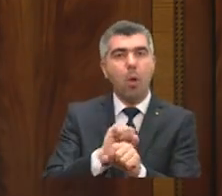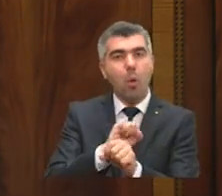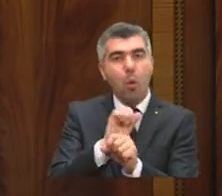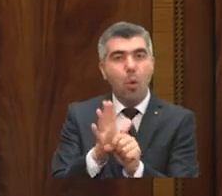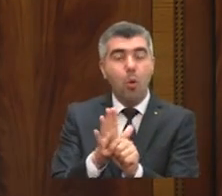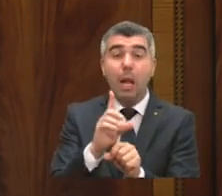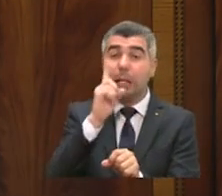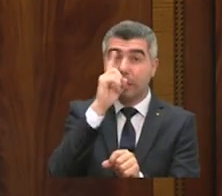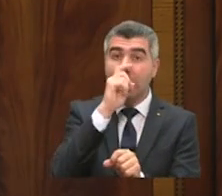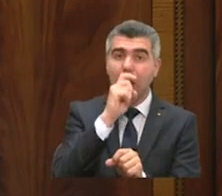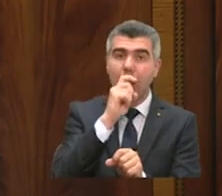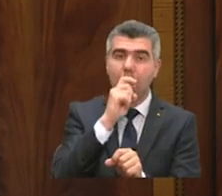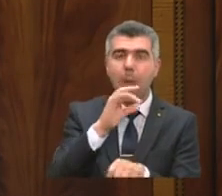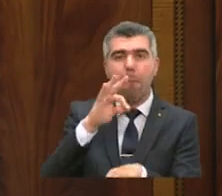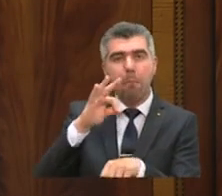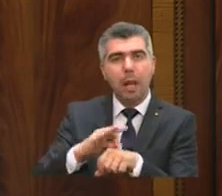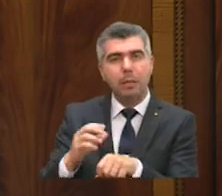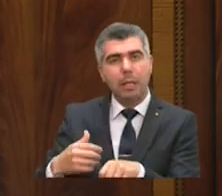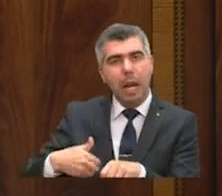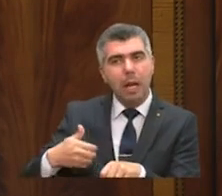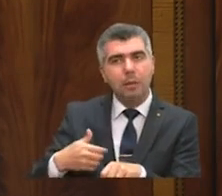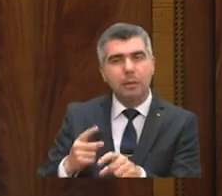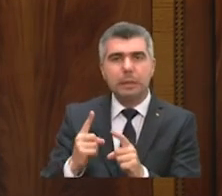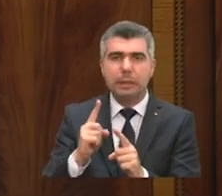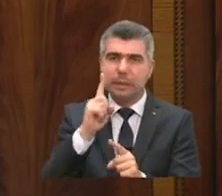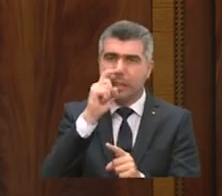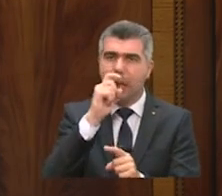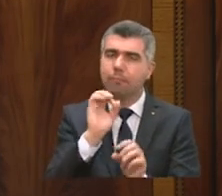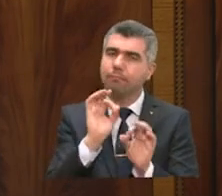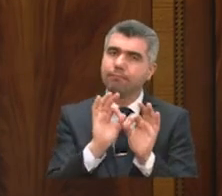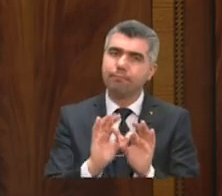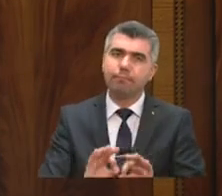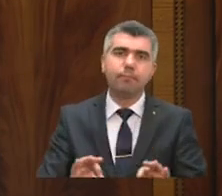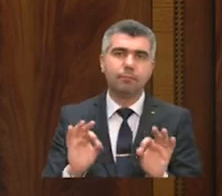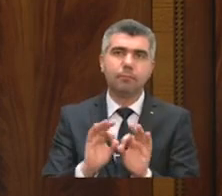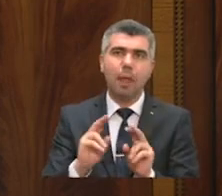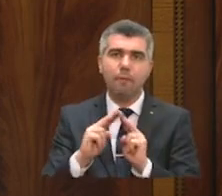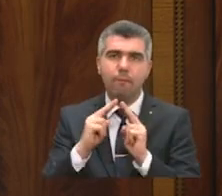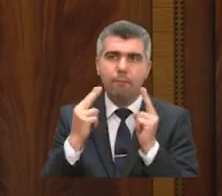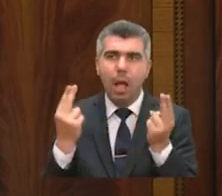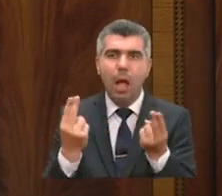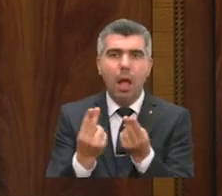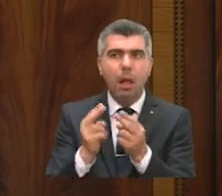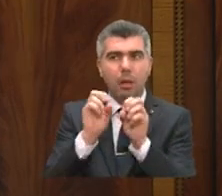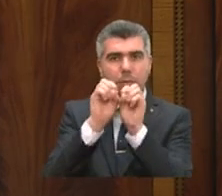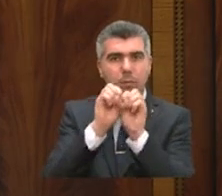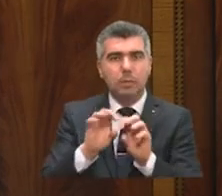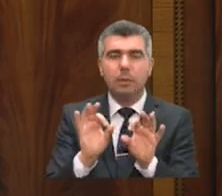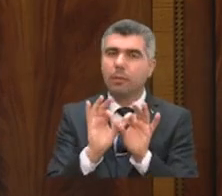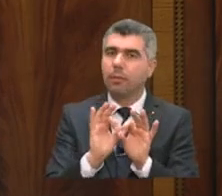كنعرفوا، اذا اليوم ما يمكنناش نقولوا بان كاينه خطوره على المستوى العالمي غادي تولي وباء. لا،